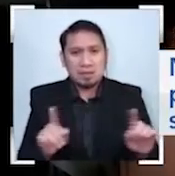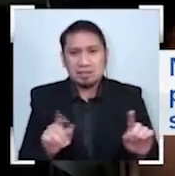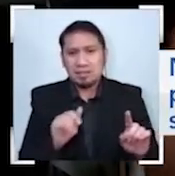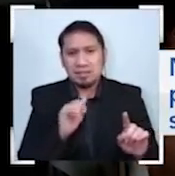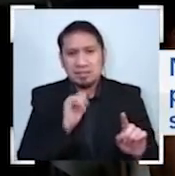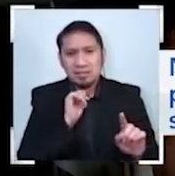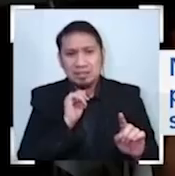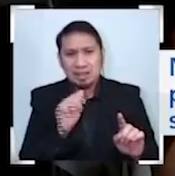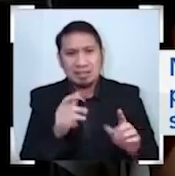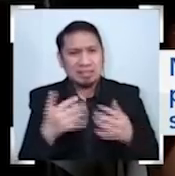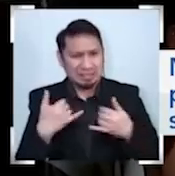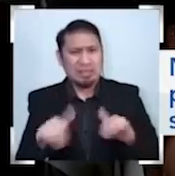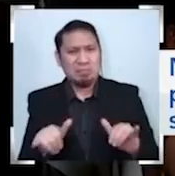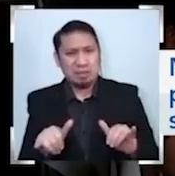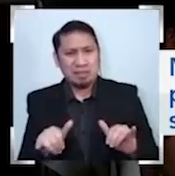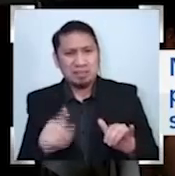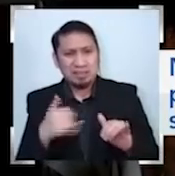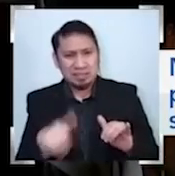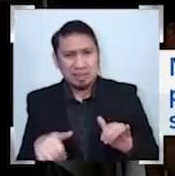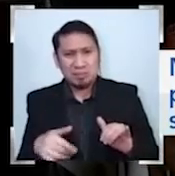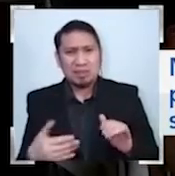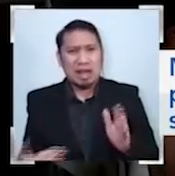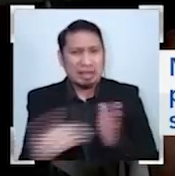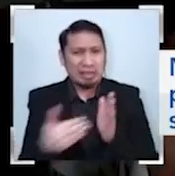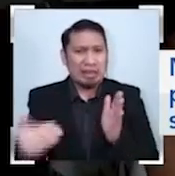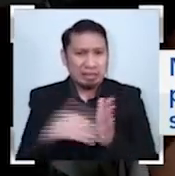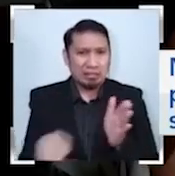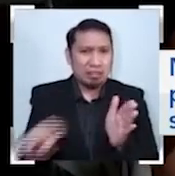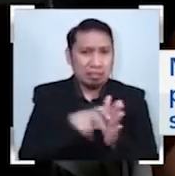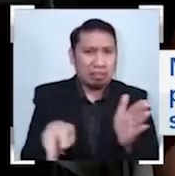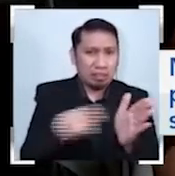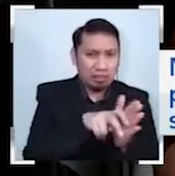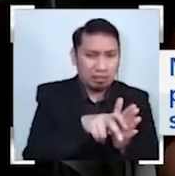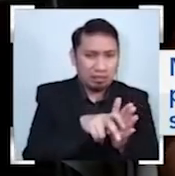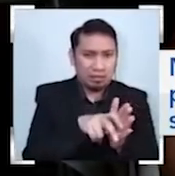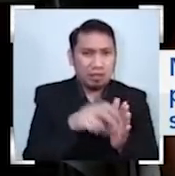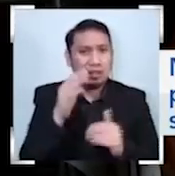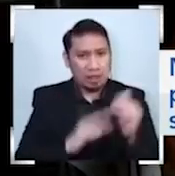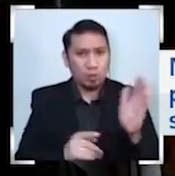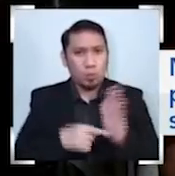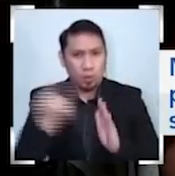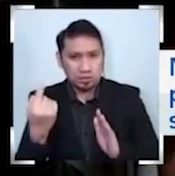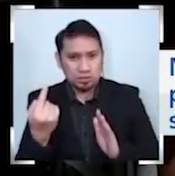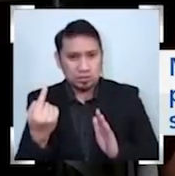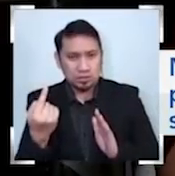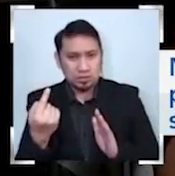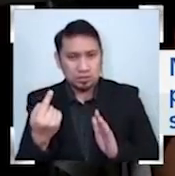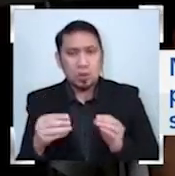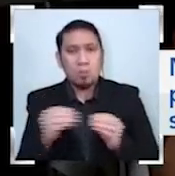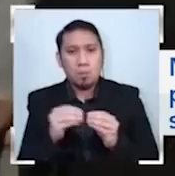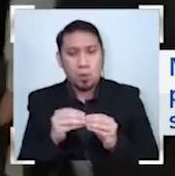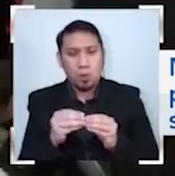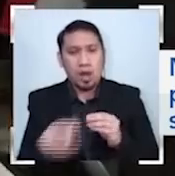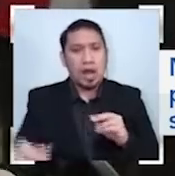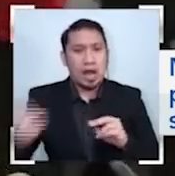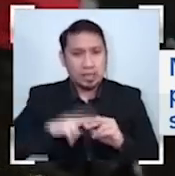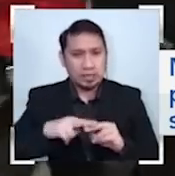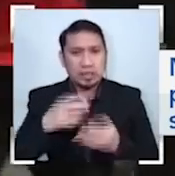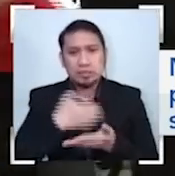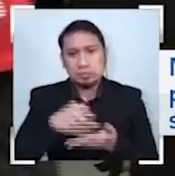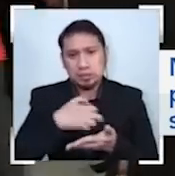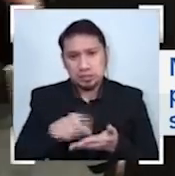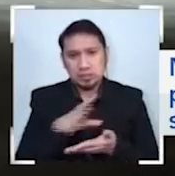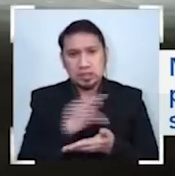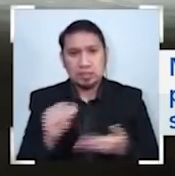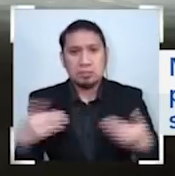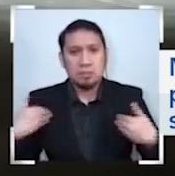ka pa, magkakaroon pa ng multiple na biyahe, instead of isa lang. Dagdag gastos, tsaka hassle, tsaka pagod. Ang mga